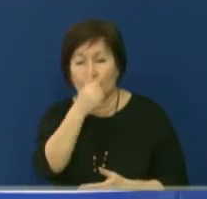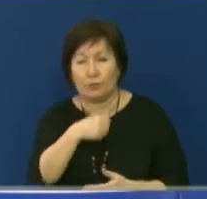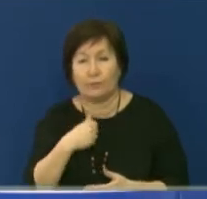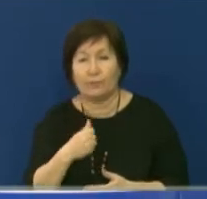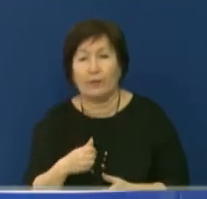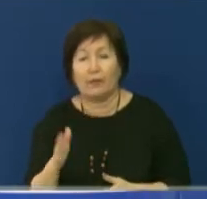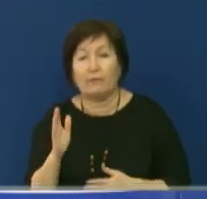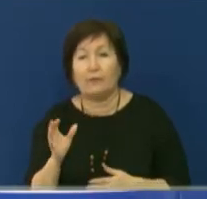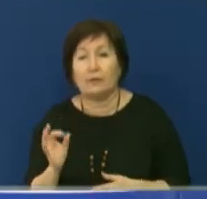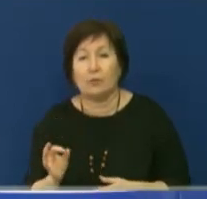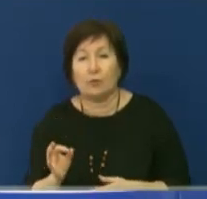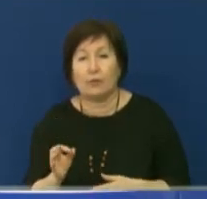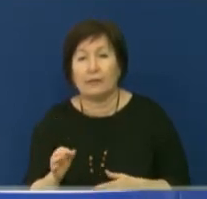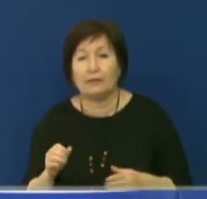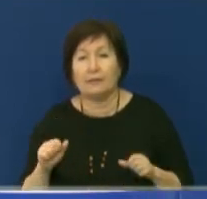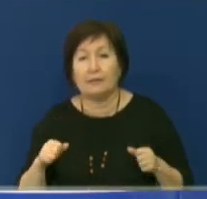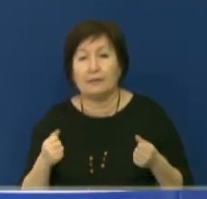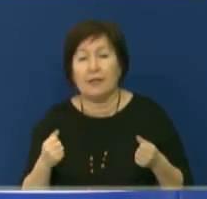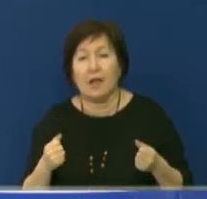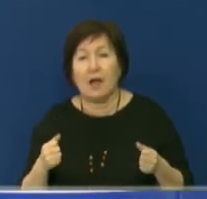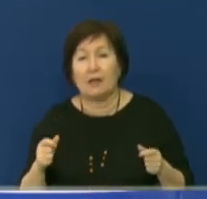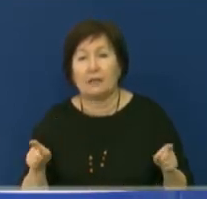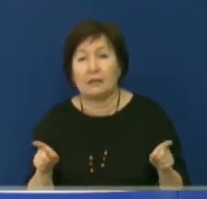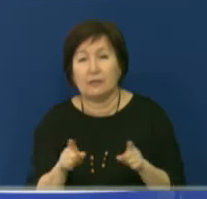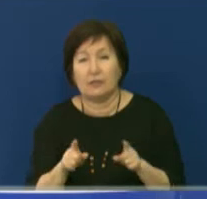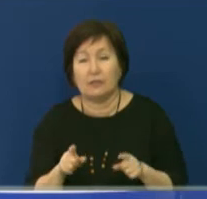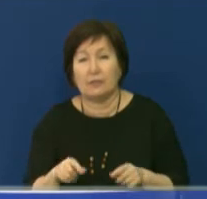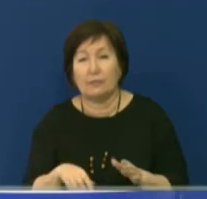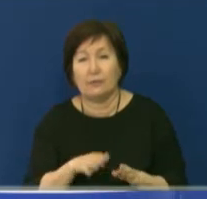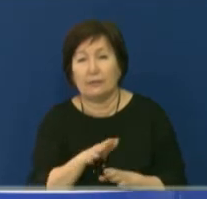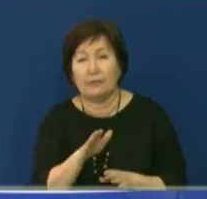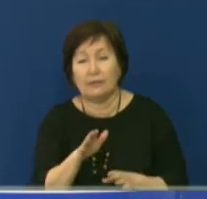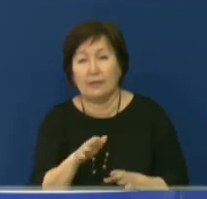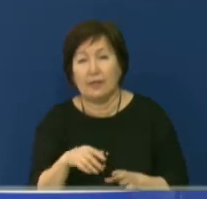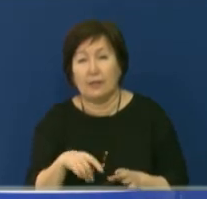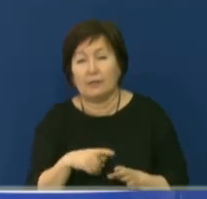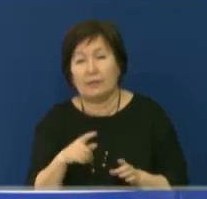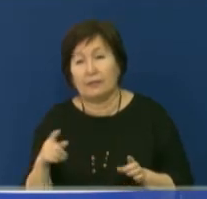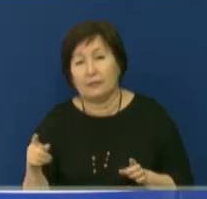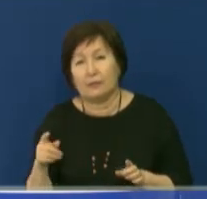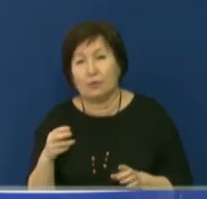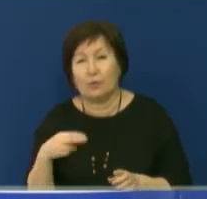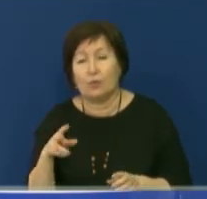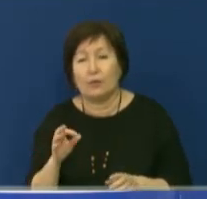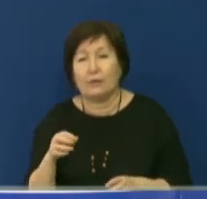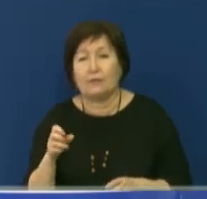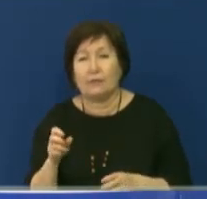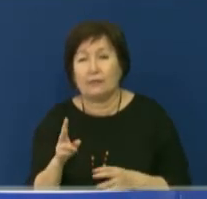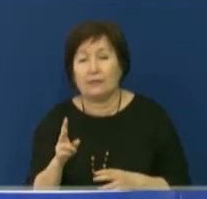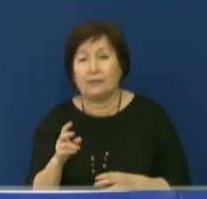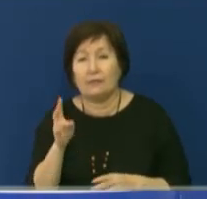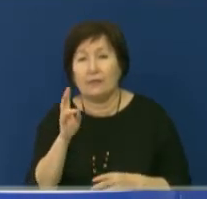В Восточном Казахстане карантинные ограничения продлены до 12 ноября. Опубликованное постановление главного государственного санитарного